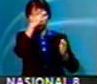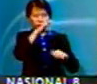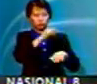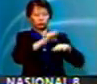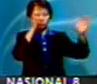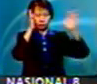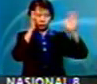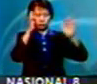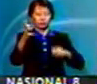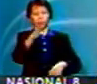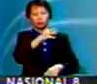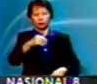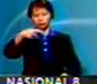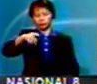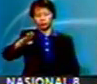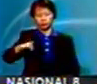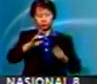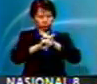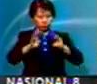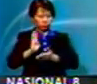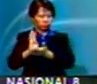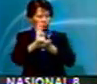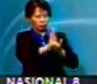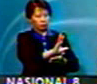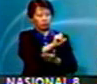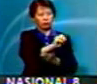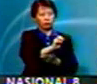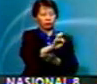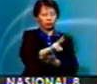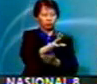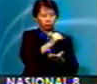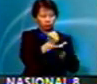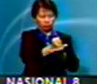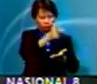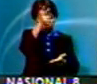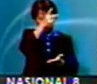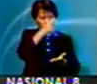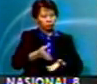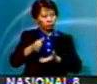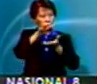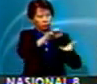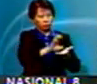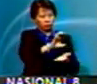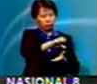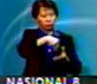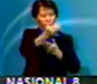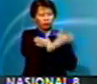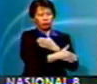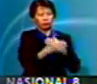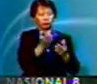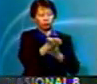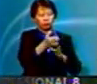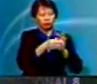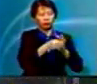Malaysia. Selain itu, PBB juga bersedia membantu Mazes Energy dan Kerajaan Malaysia bagi menyalurkan pelaburan luar negara melalui